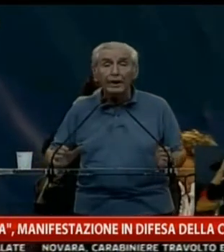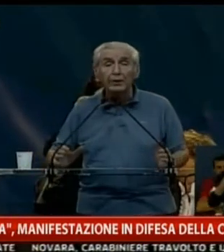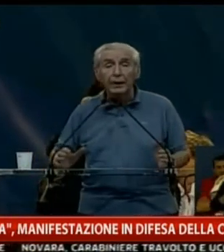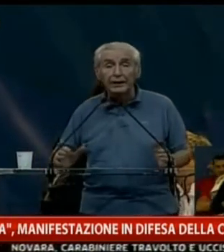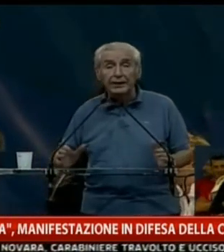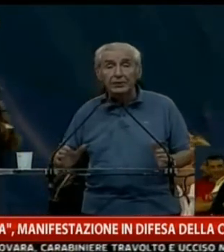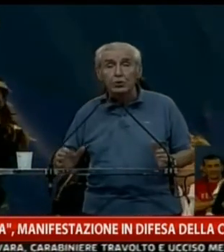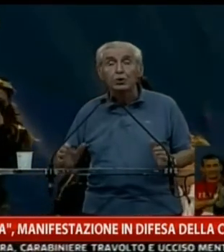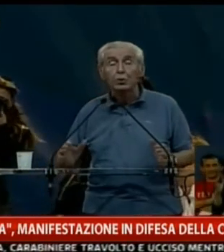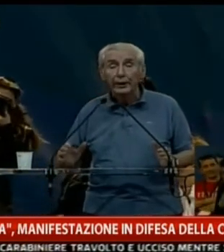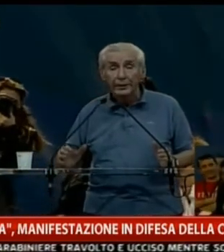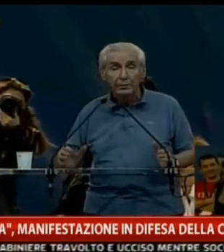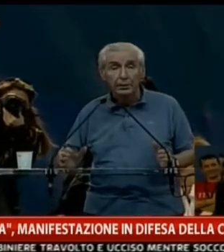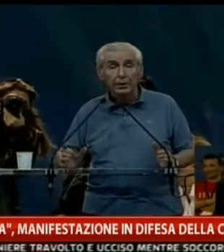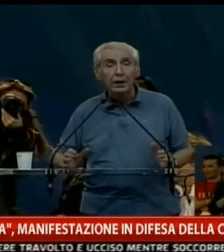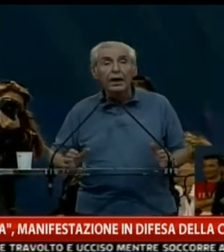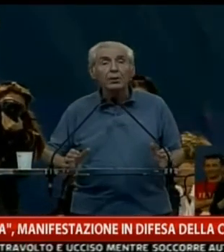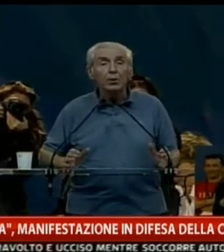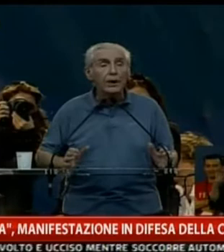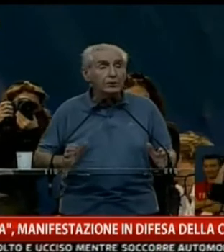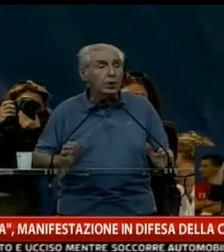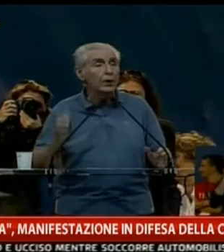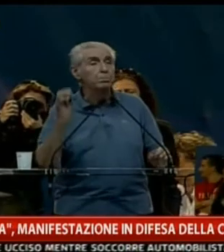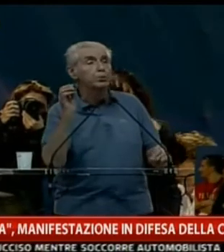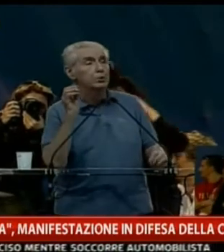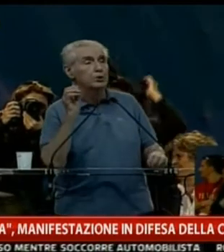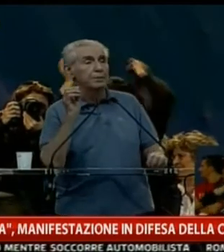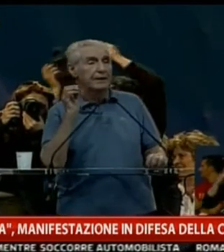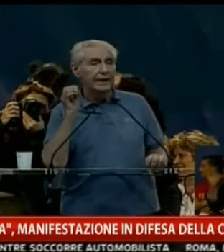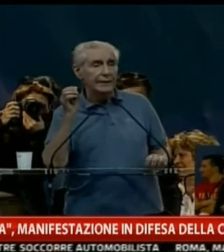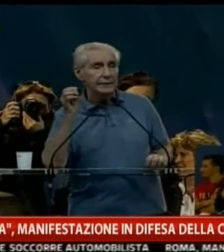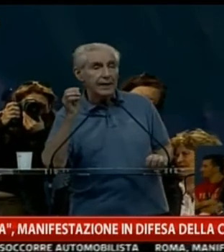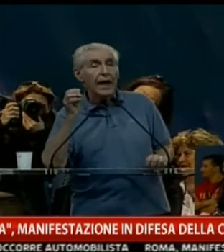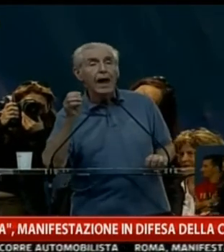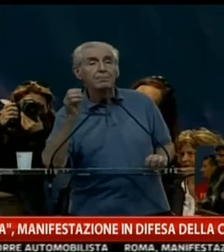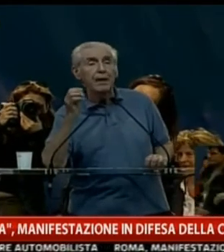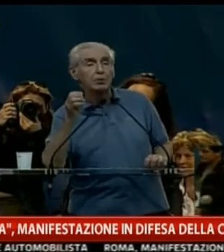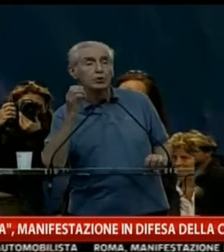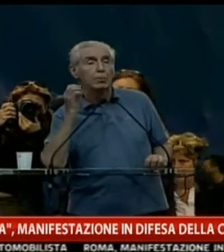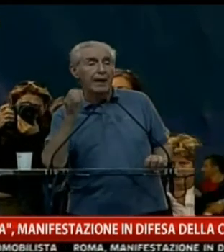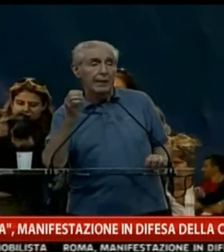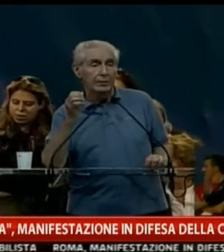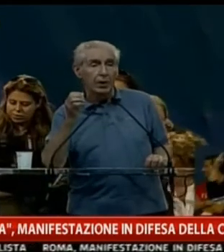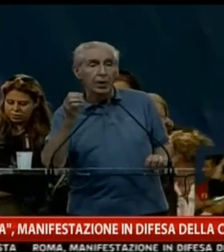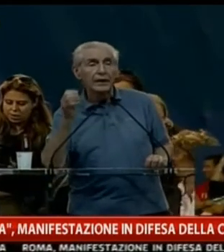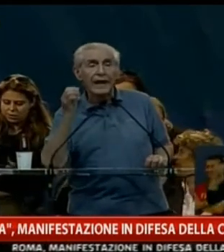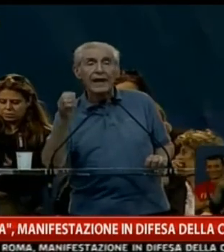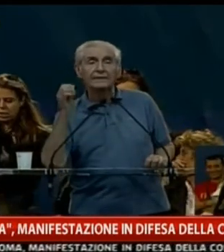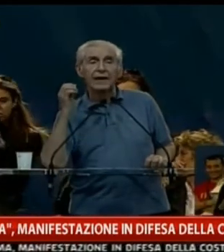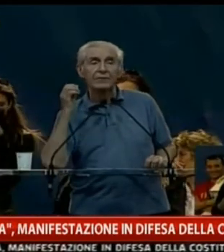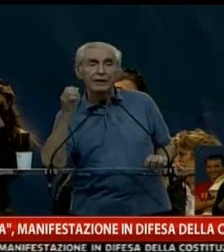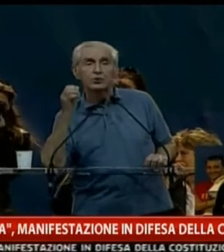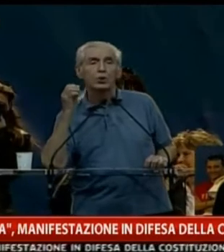dunque quelli che sono qui. Questo è il punto di partenza. Abbiamo scoperto